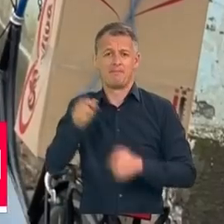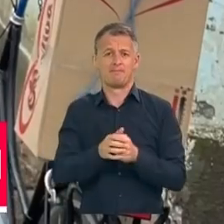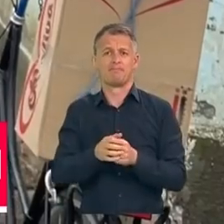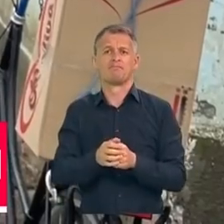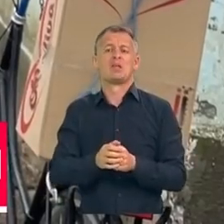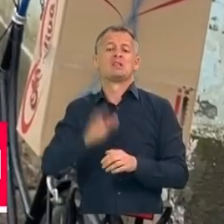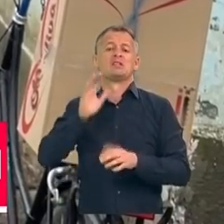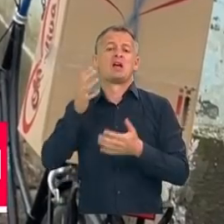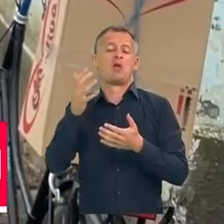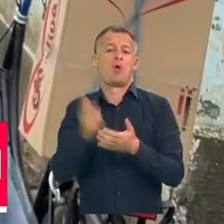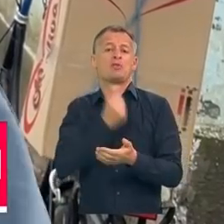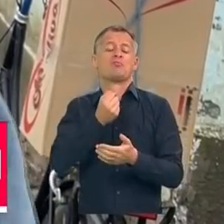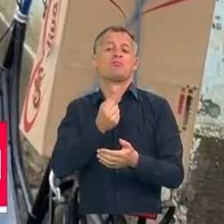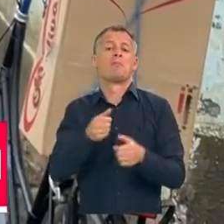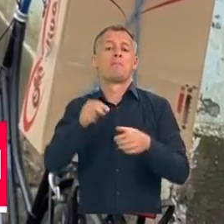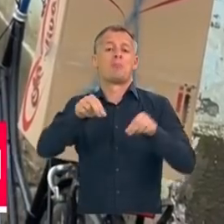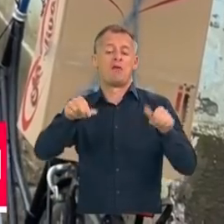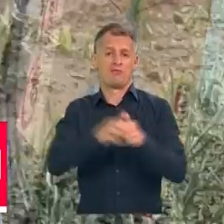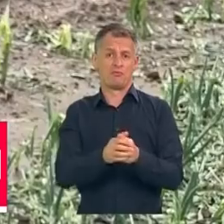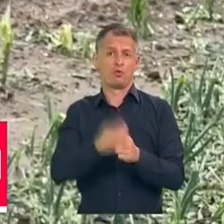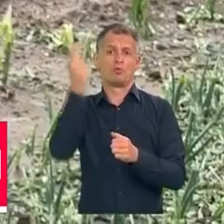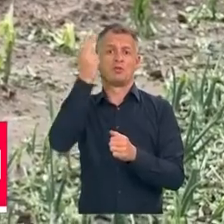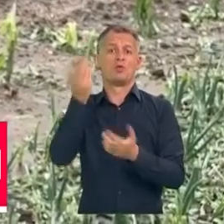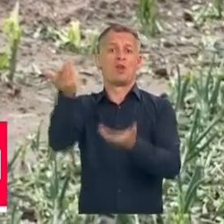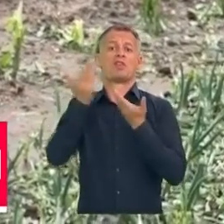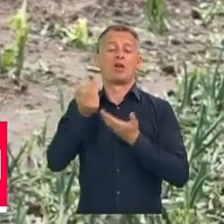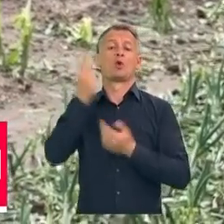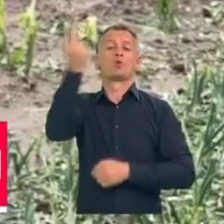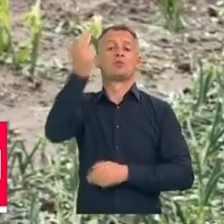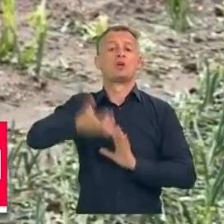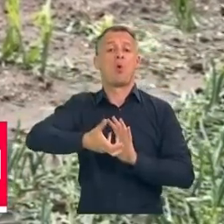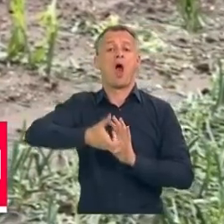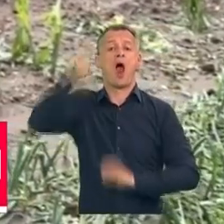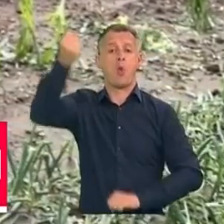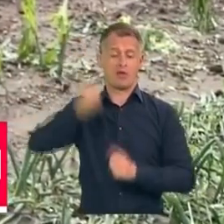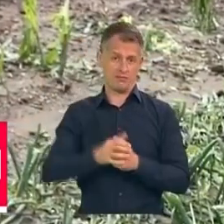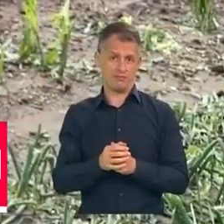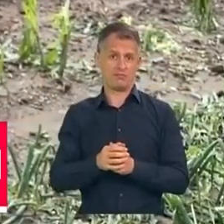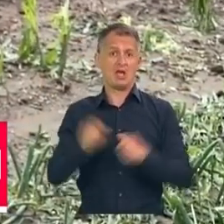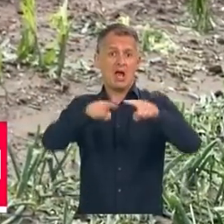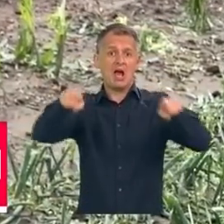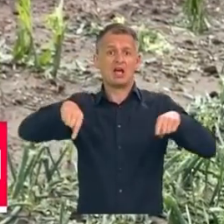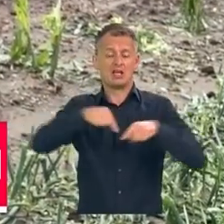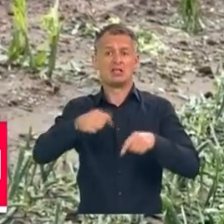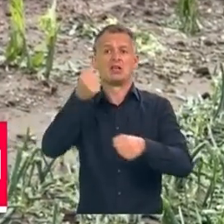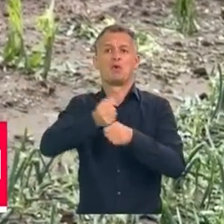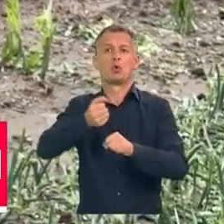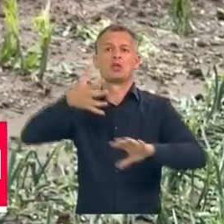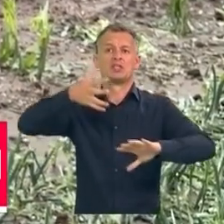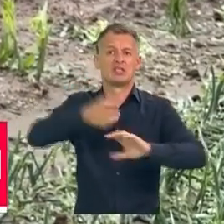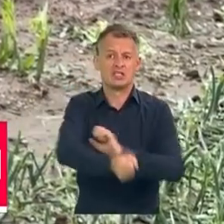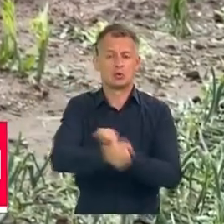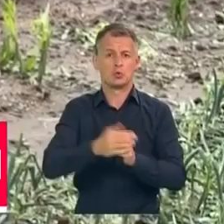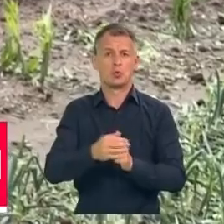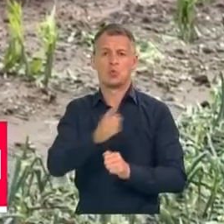praful, Dumnezeu ne dă, Dumnezeu ne ia. Grădina. În grădină. S-a făcut dezastru. Dezastru,